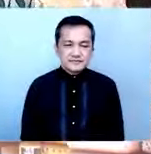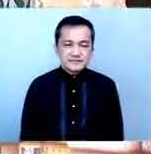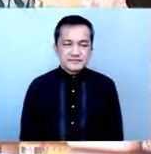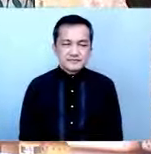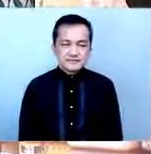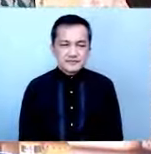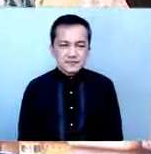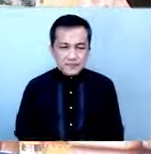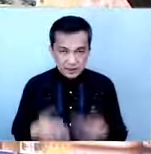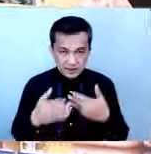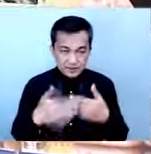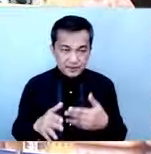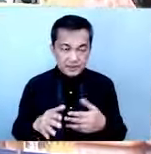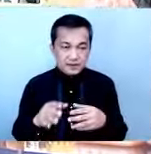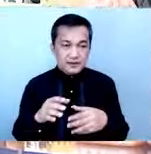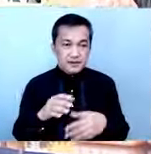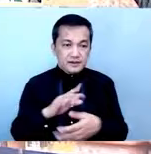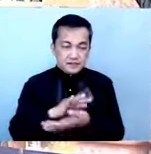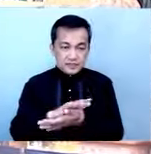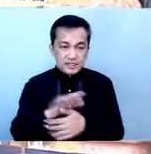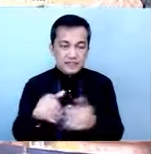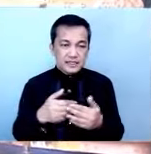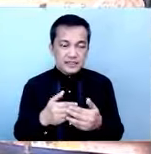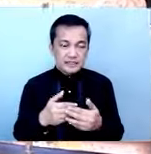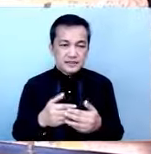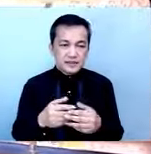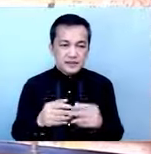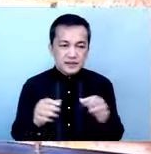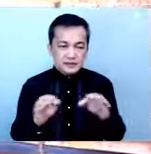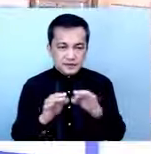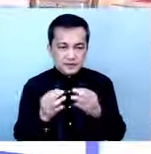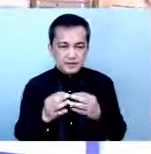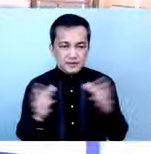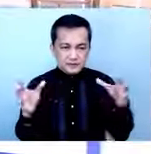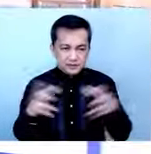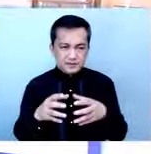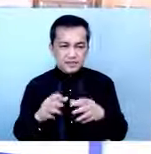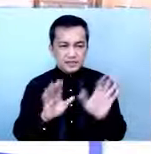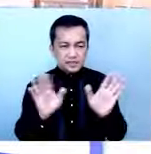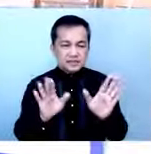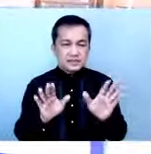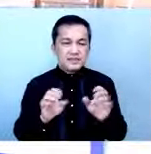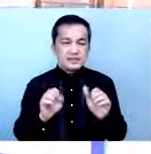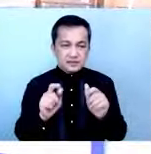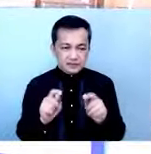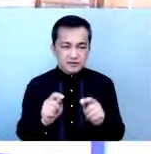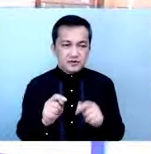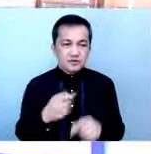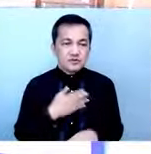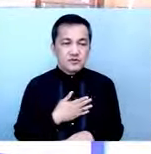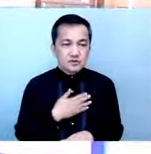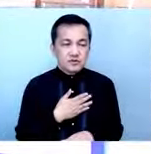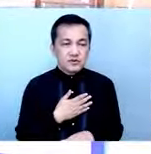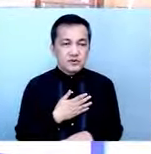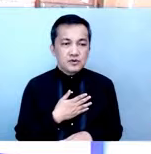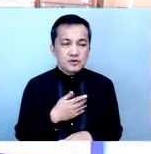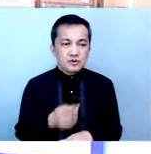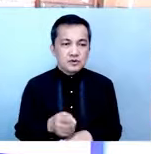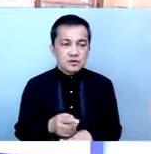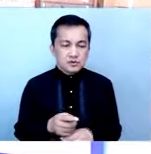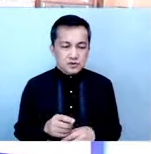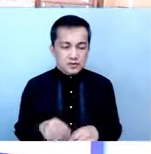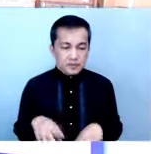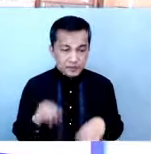After the pandemic, lahat ng mga pamilya ngayon nagagather sila tuwing Linggo, tuwing Sabado. Mm-hmm. So kung gusto niyo may maiambag